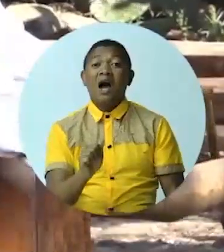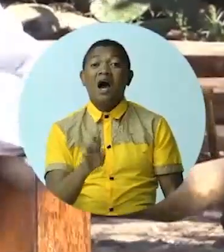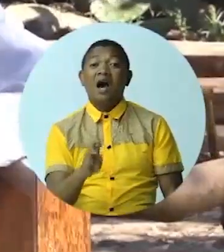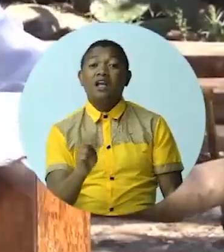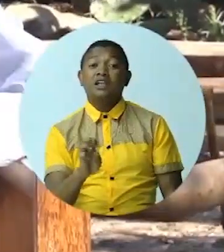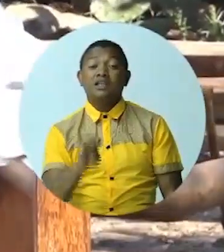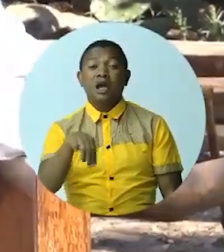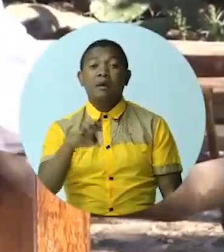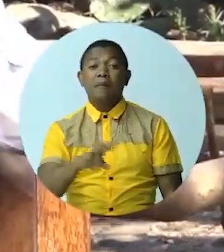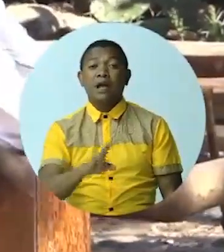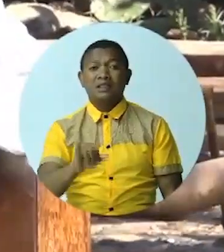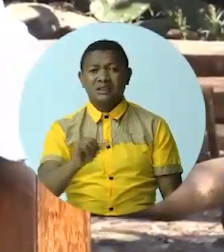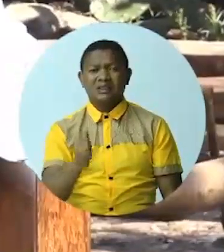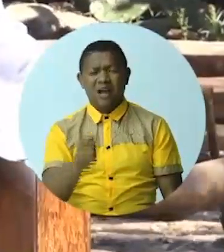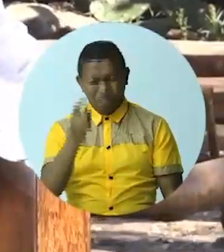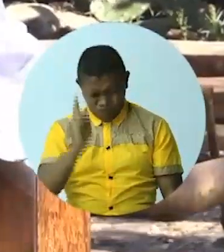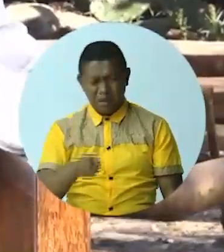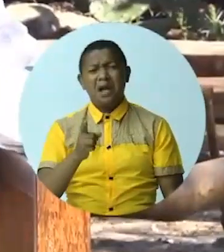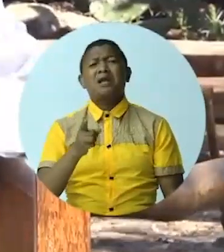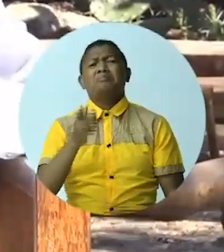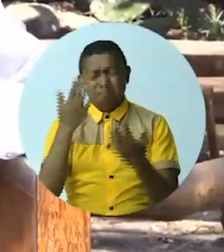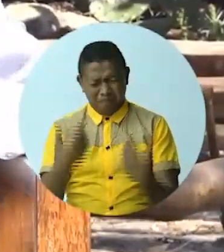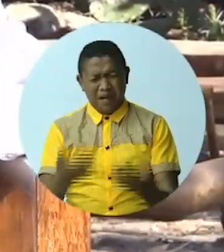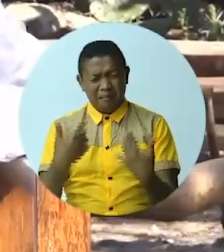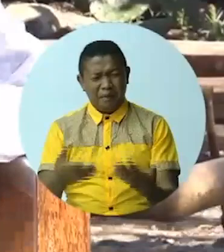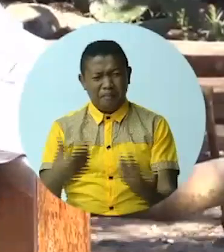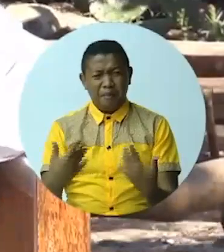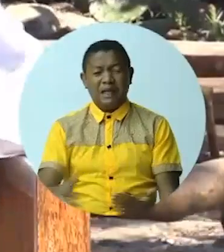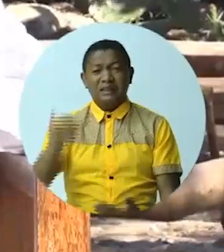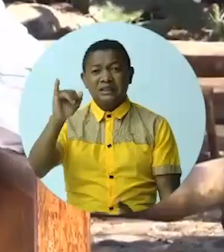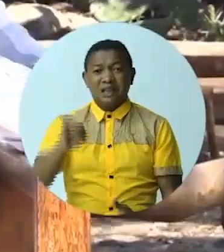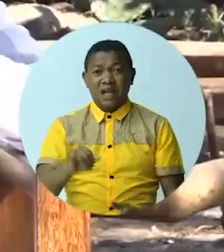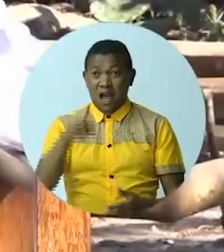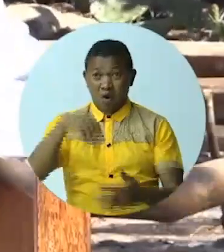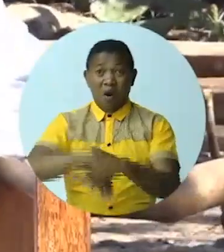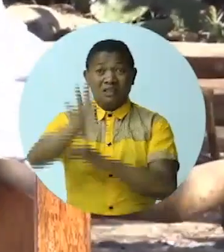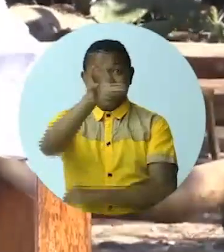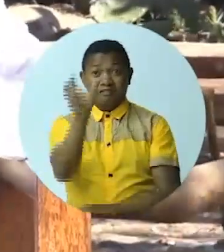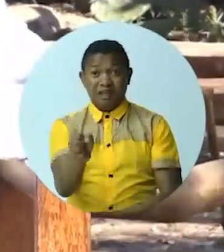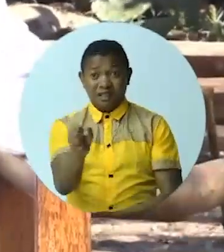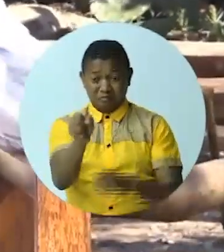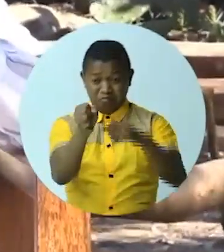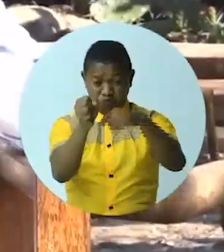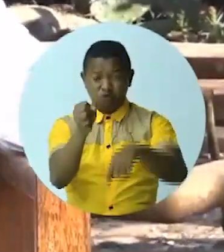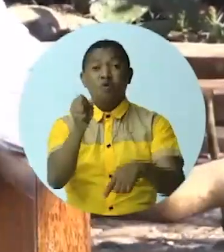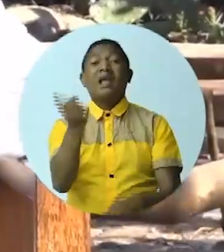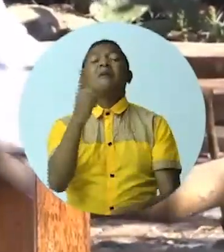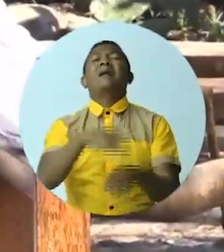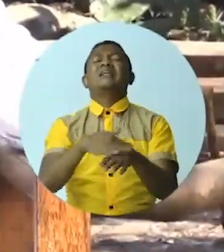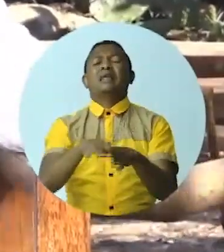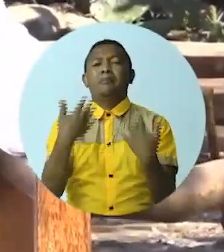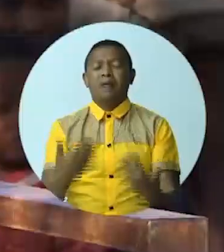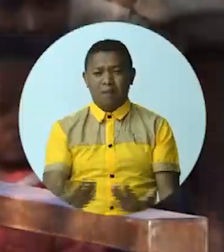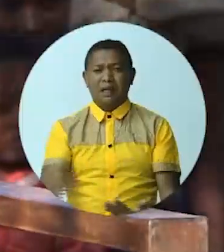maneratany. Zava-dehibe zany ary tsy kisendrasendra. Zay no nametrahantsika hoe afaka manova ny tantaratsika amin'ny